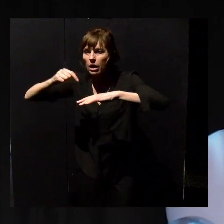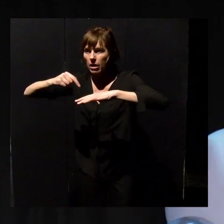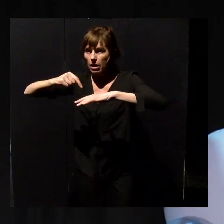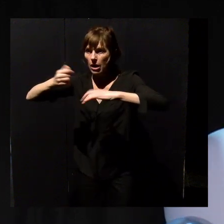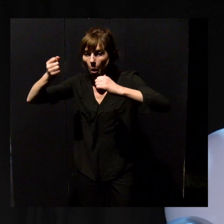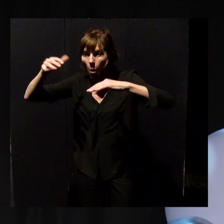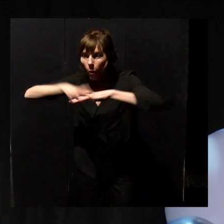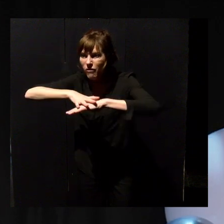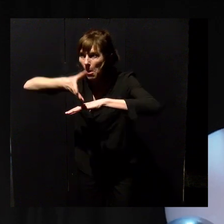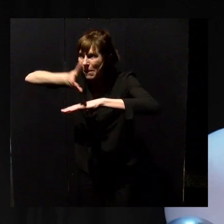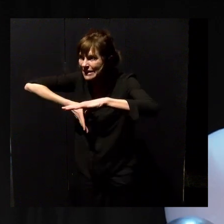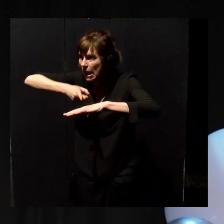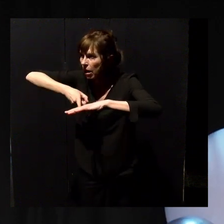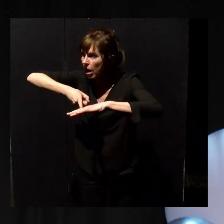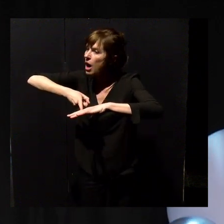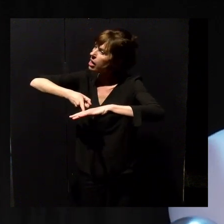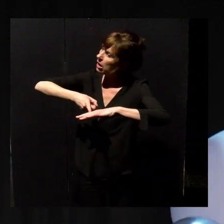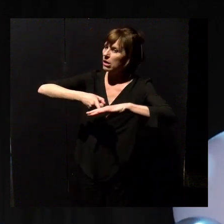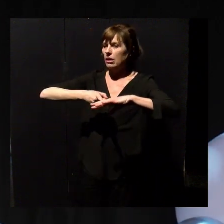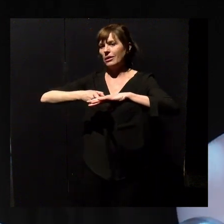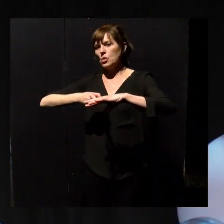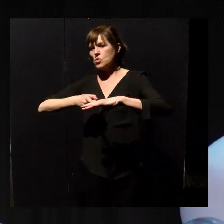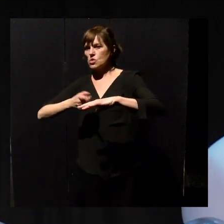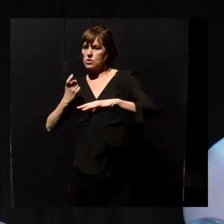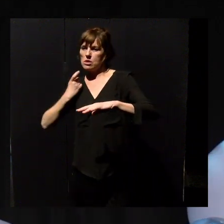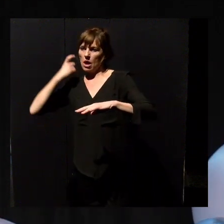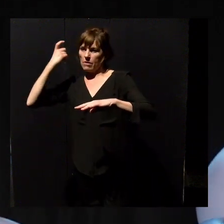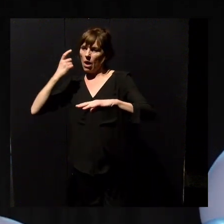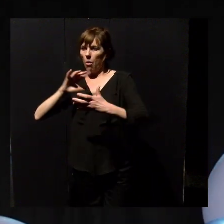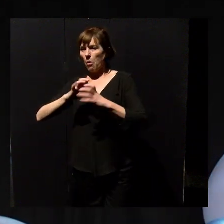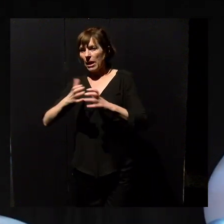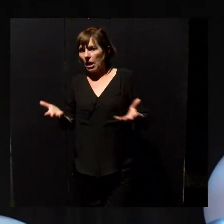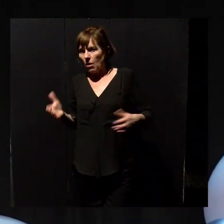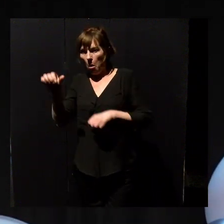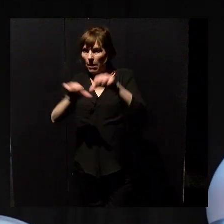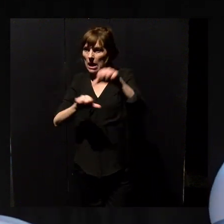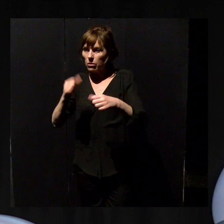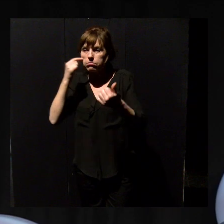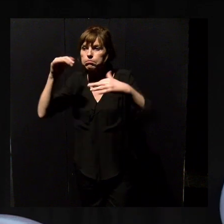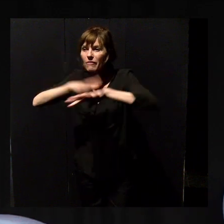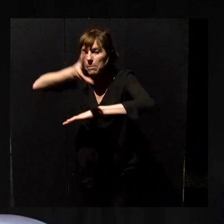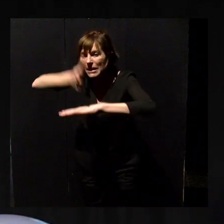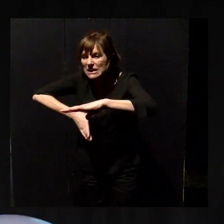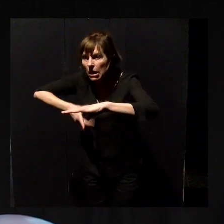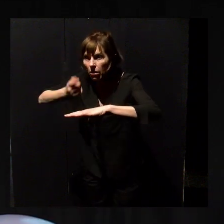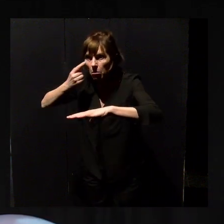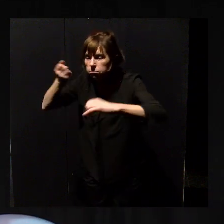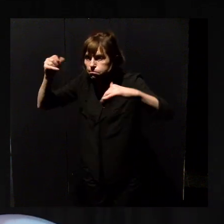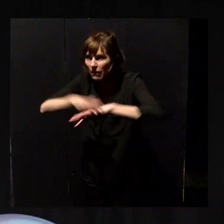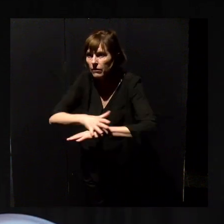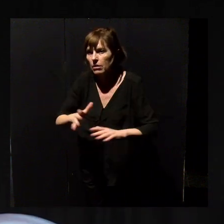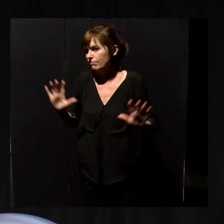c'est compliqué et vous comprenez que dans ces cas-là, on pose une contre-indication chirurgicale à ce